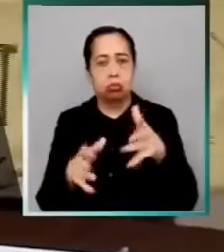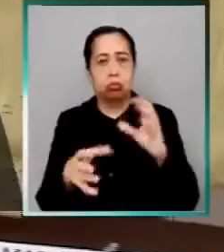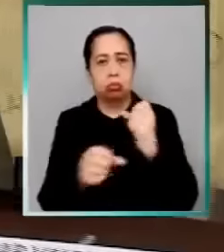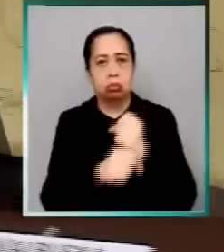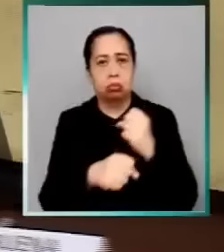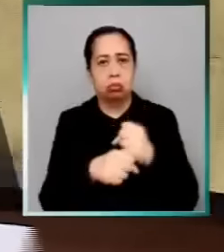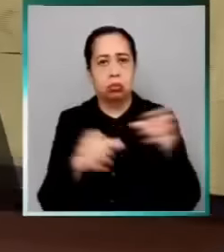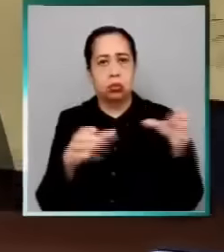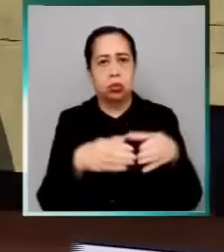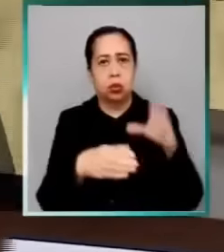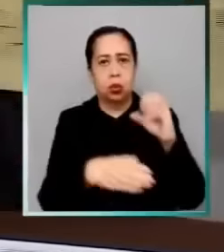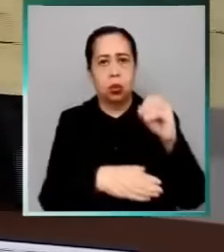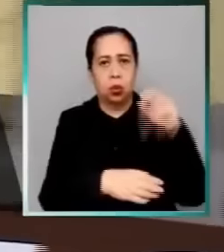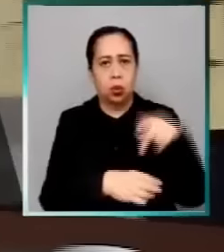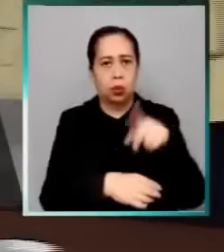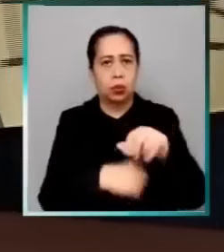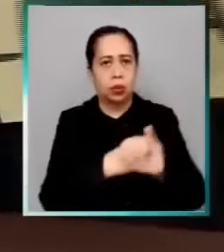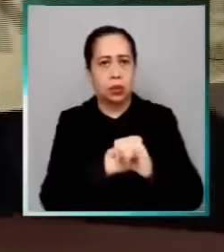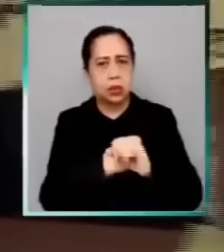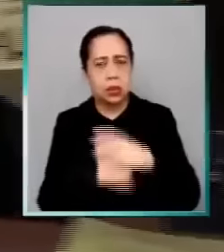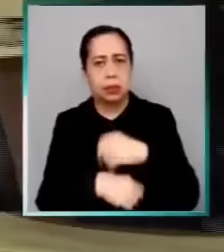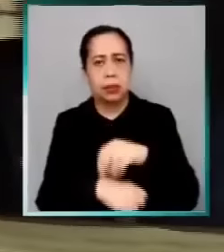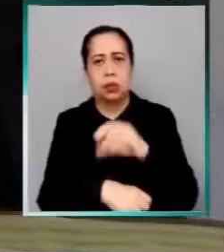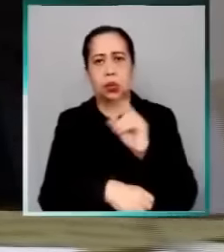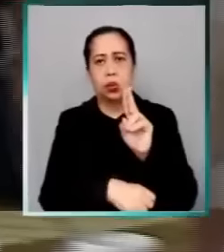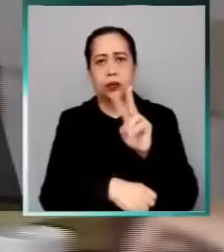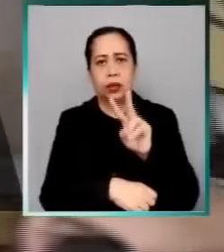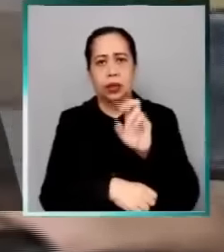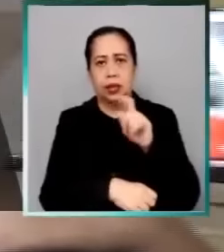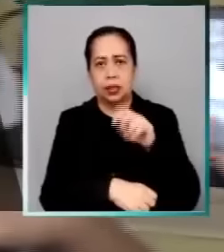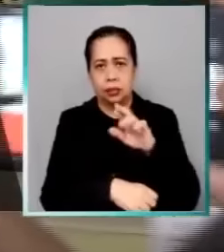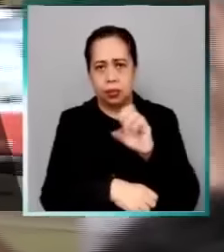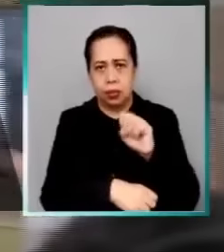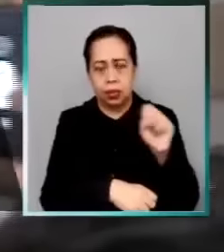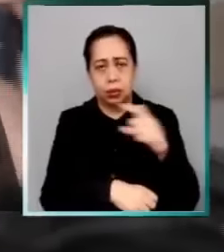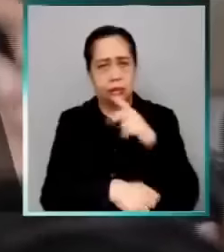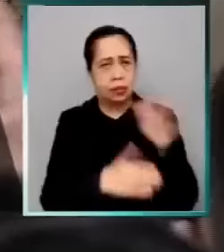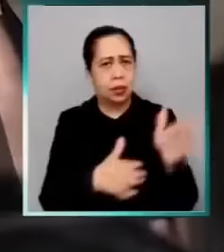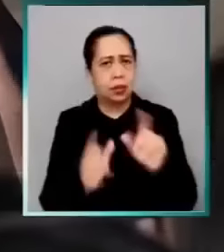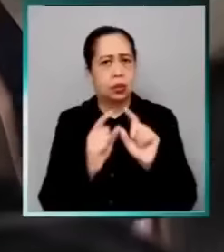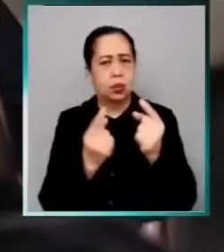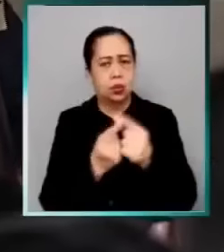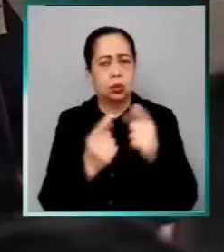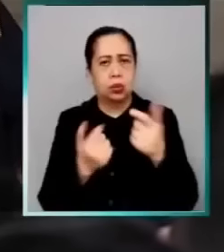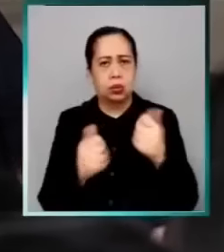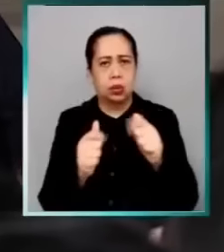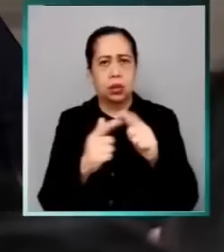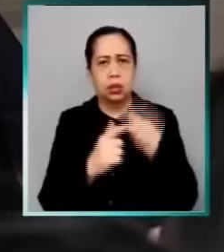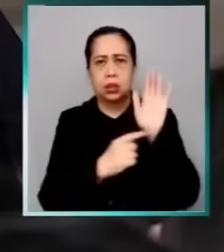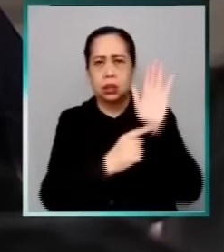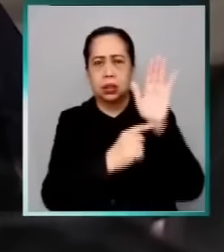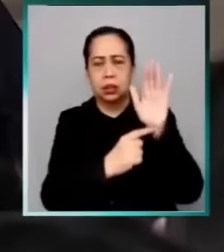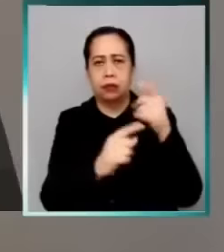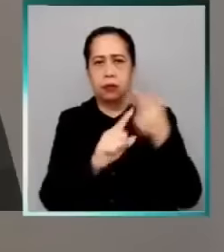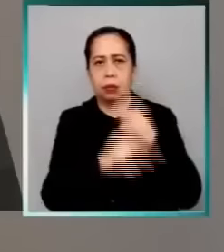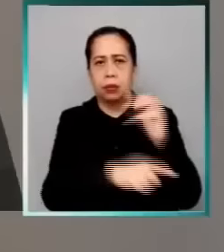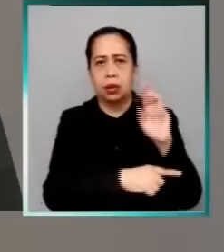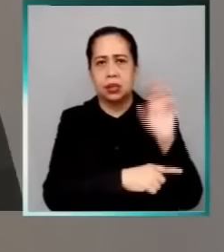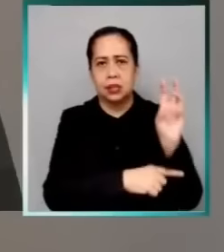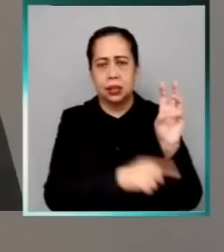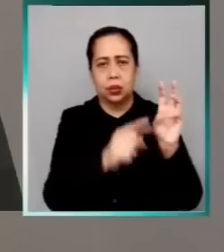kooperatiba ang mga jeepney at UV Express. Plano ng grupo na gawin ang transport strike mula March 6 hanggang